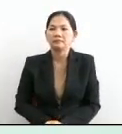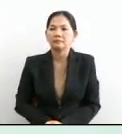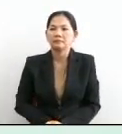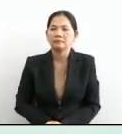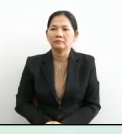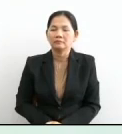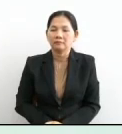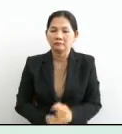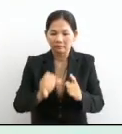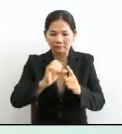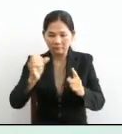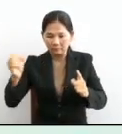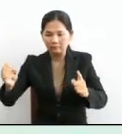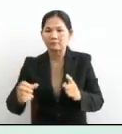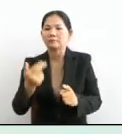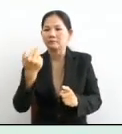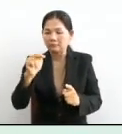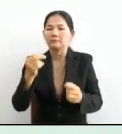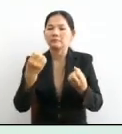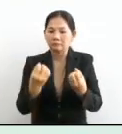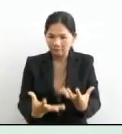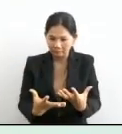cha mơ con là ba tỷ phần mán con ạ à.